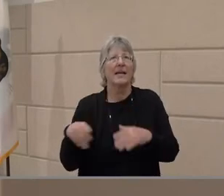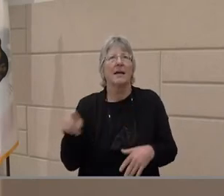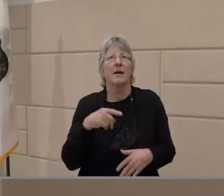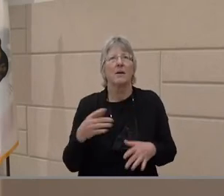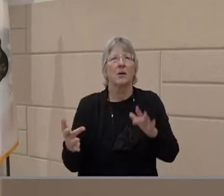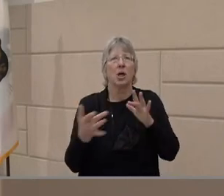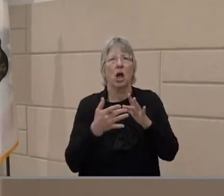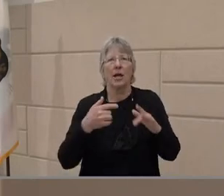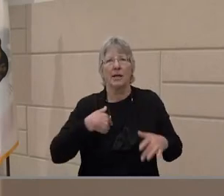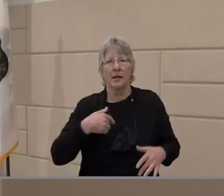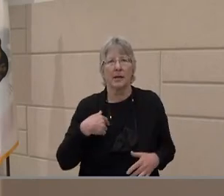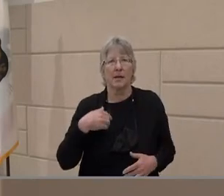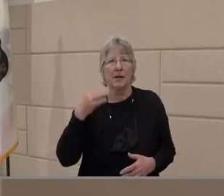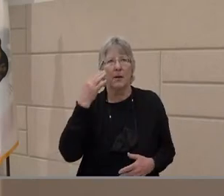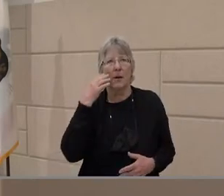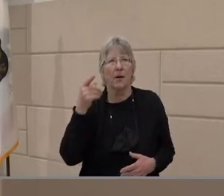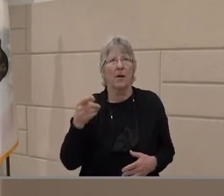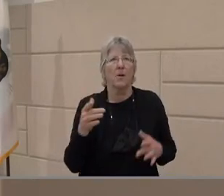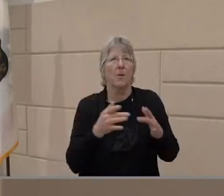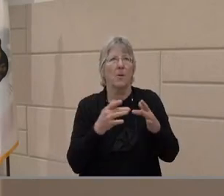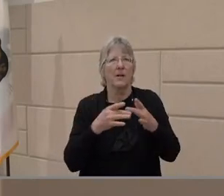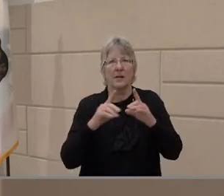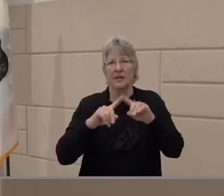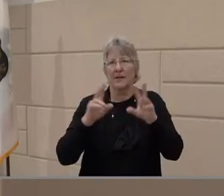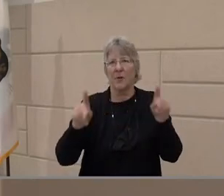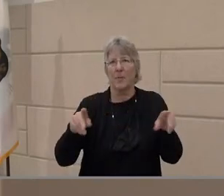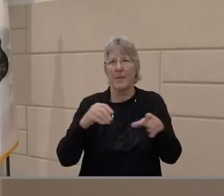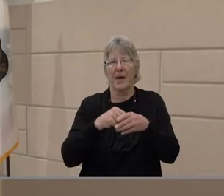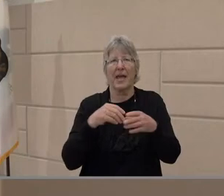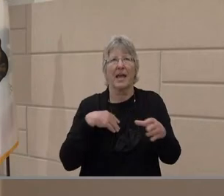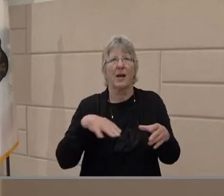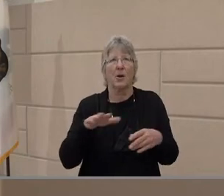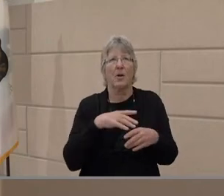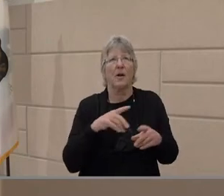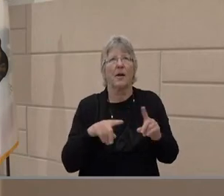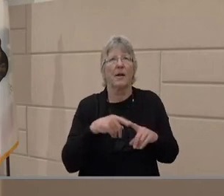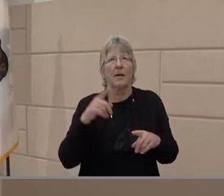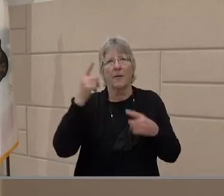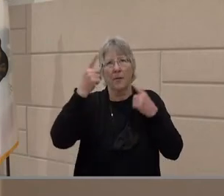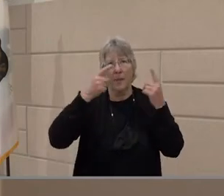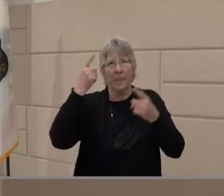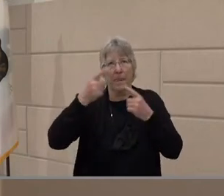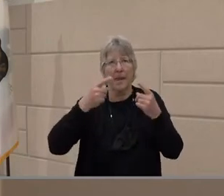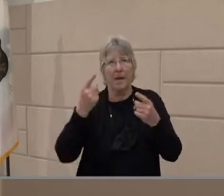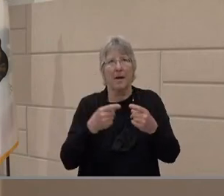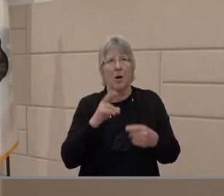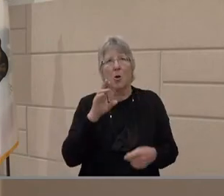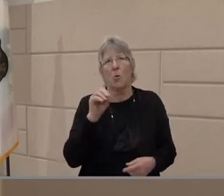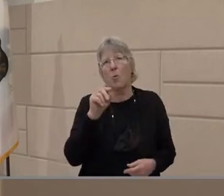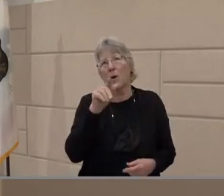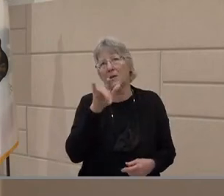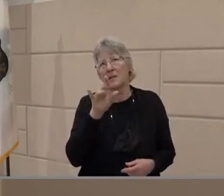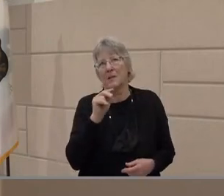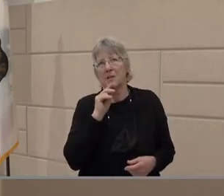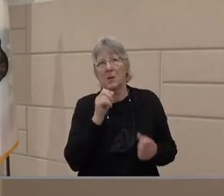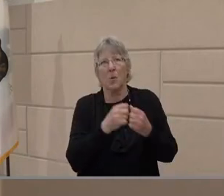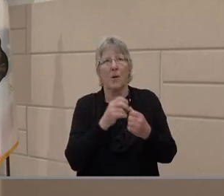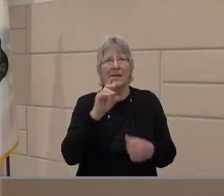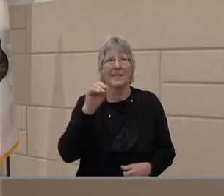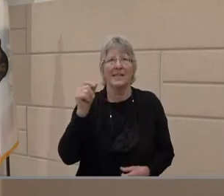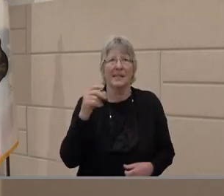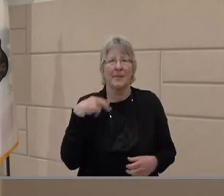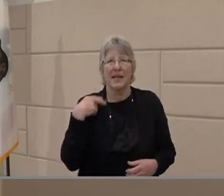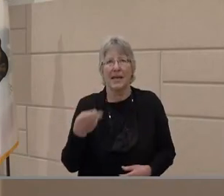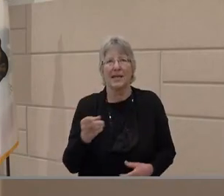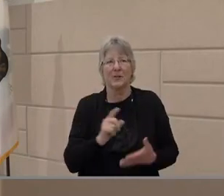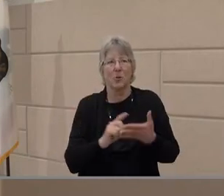สมองคนญี่ปุ่นเนี่ยใส่ซินดี้โซโต้ได้บันทึกการเตะตรงต่อการโลกนำใบอ้อยทึกการกึศกู้อัมพีการกึศสมรัยออสไ